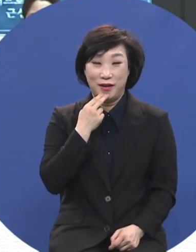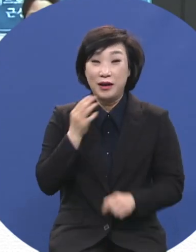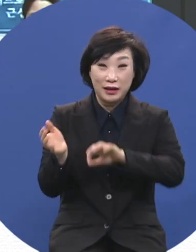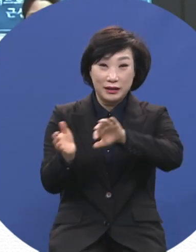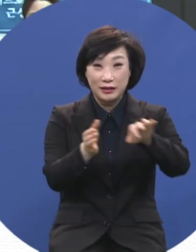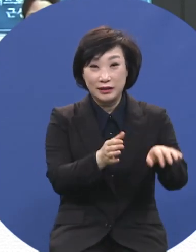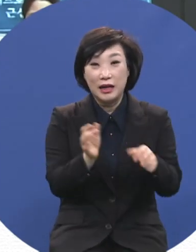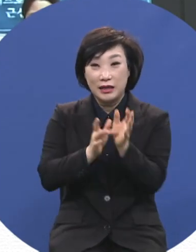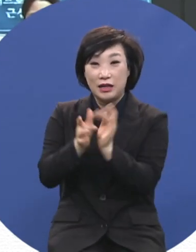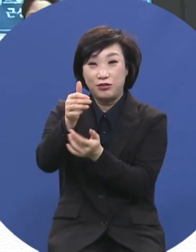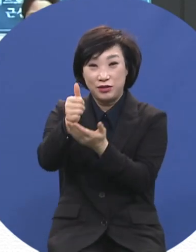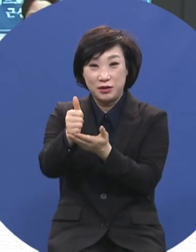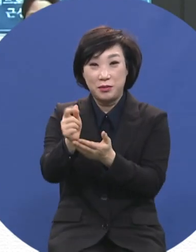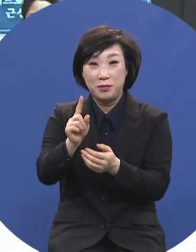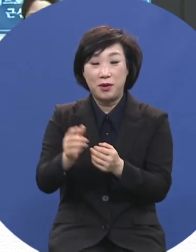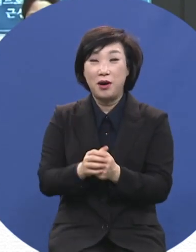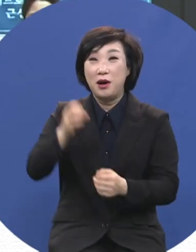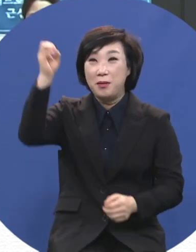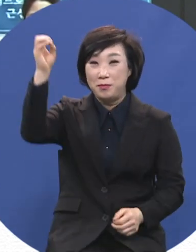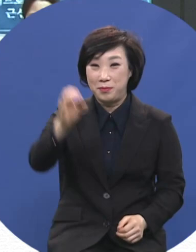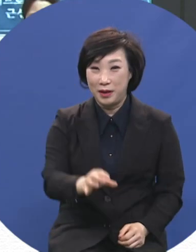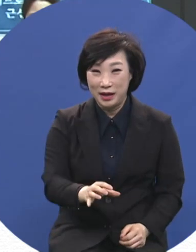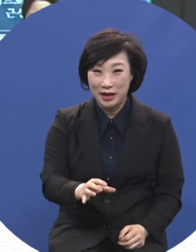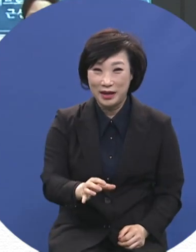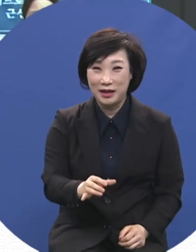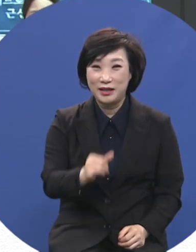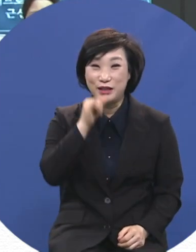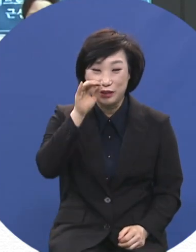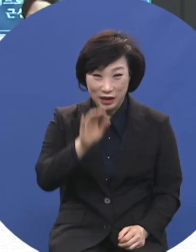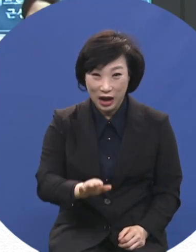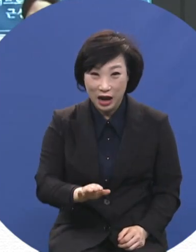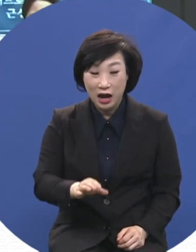예수님은 빛이 있어라.